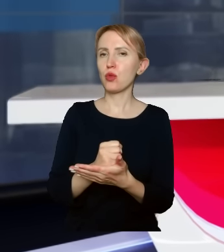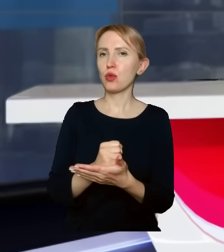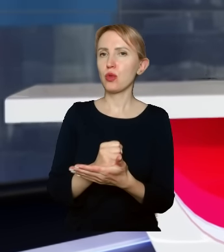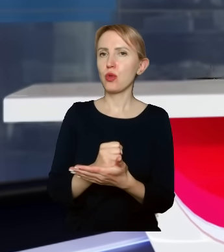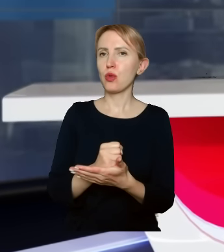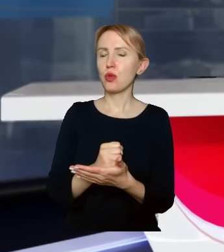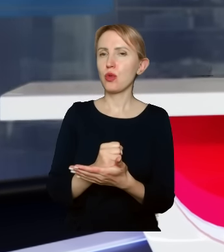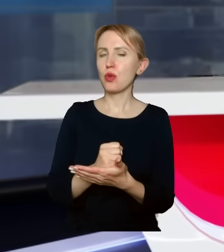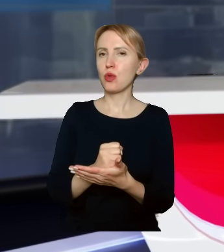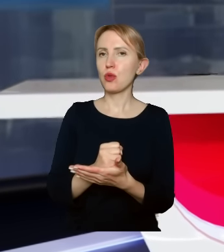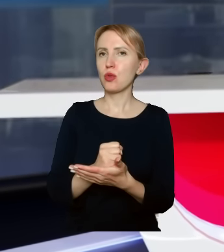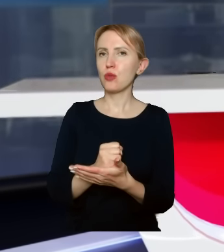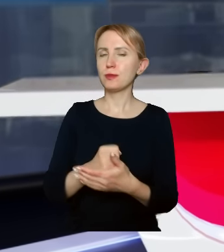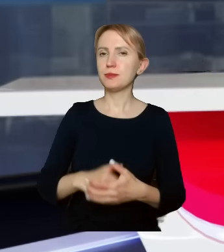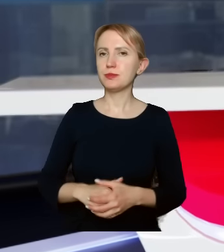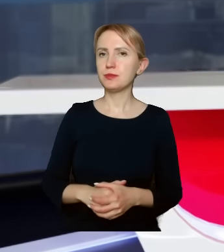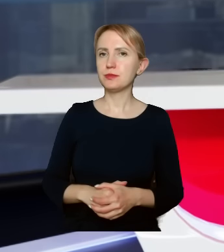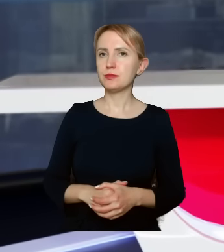jakby